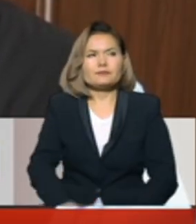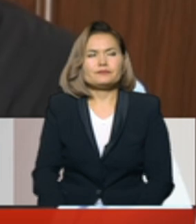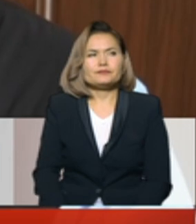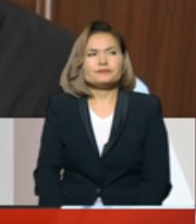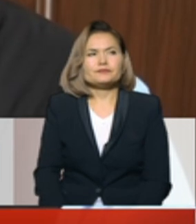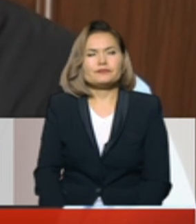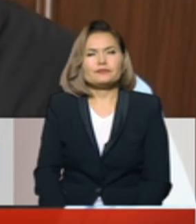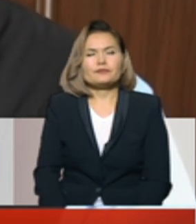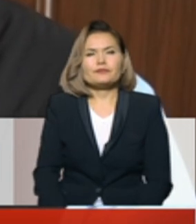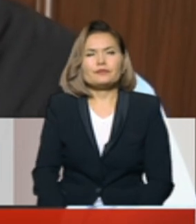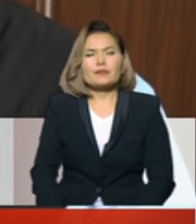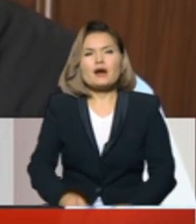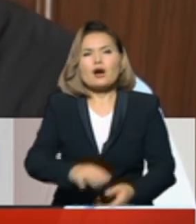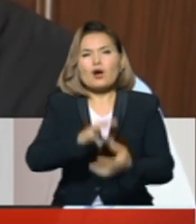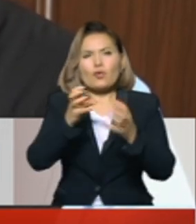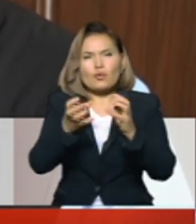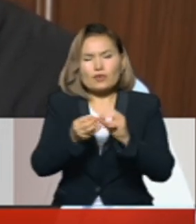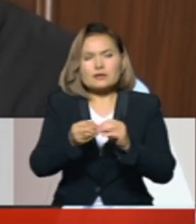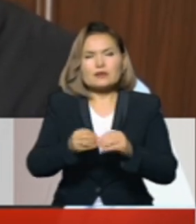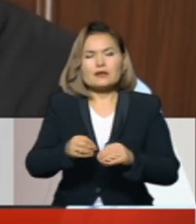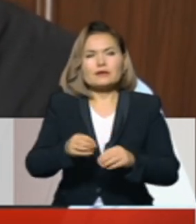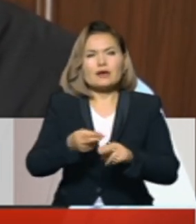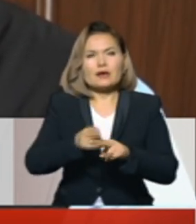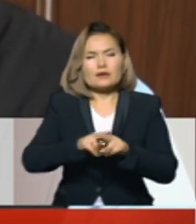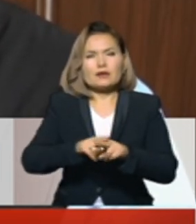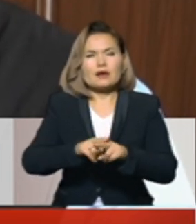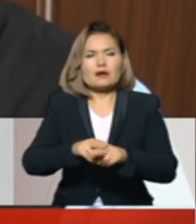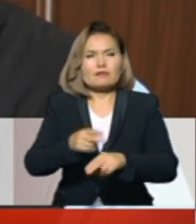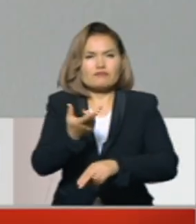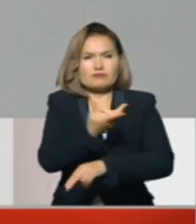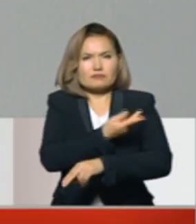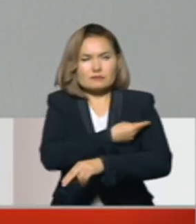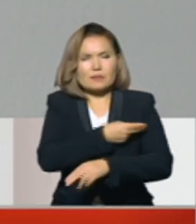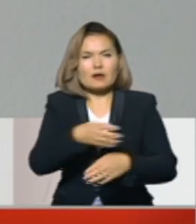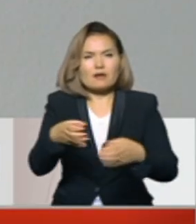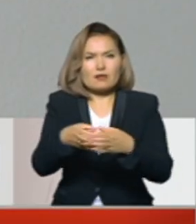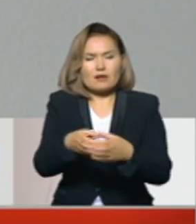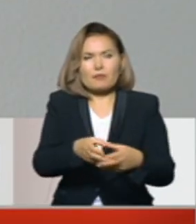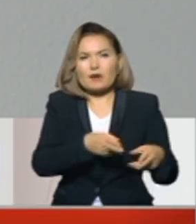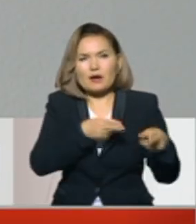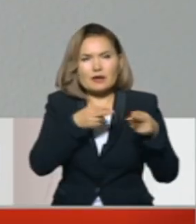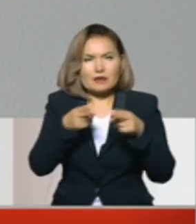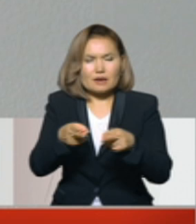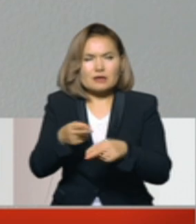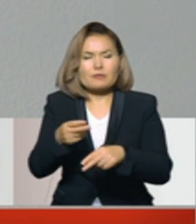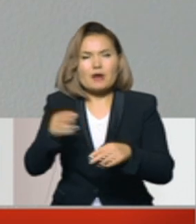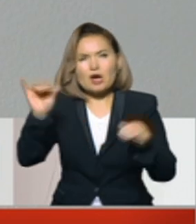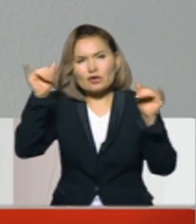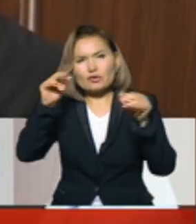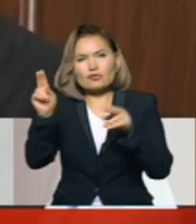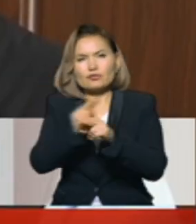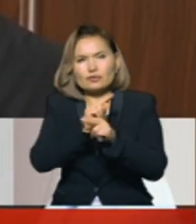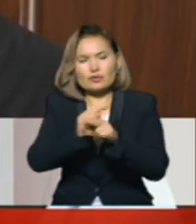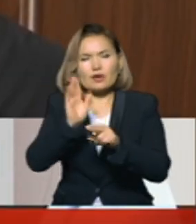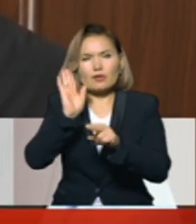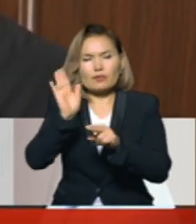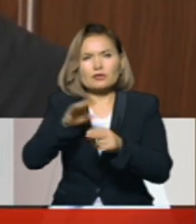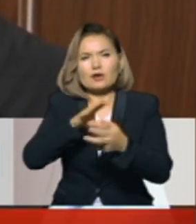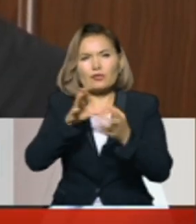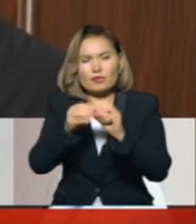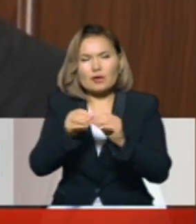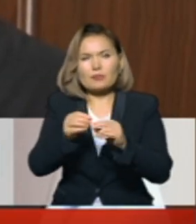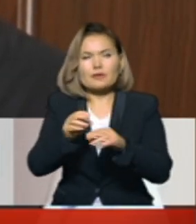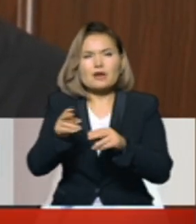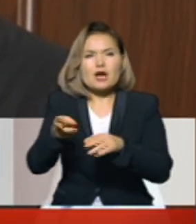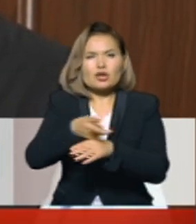Шараларда ауруға қарсы жүргізетін республикалық эпизодияға қарсы отряд болған жаңа шаруа жоқты толығымен ауруға